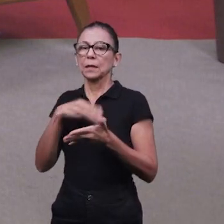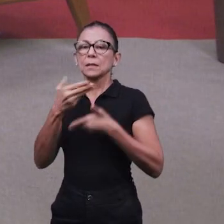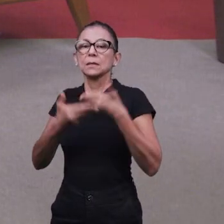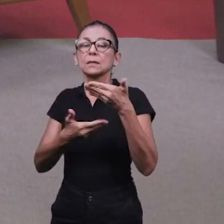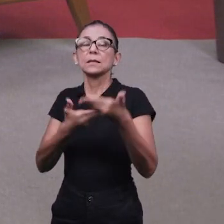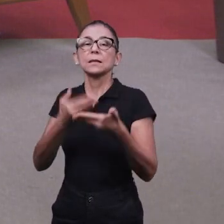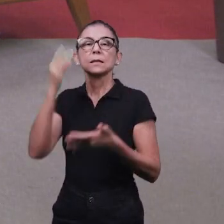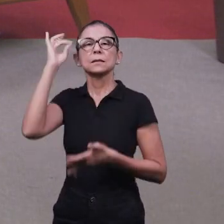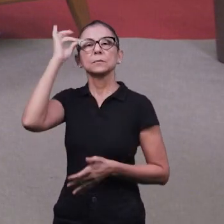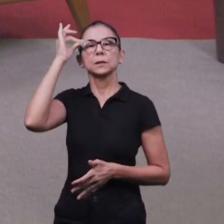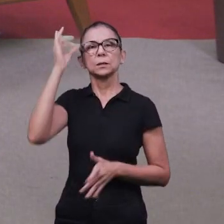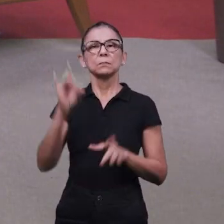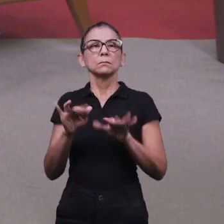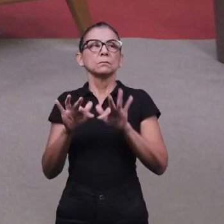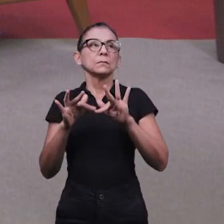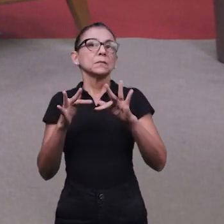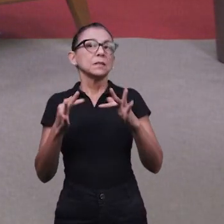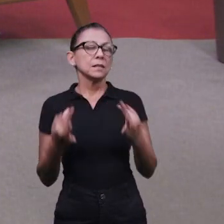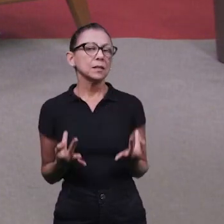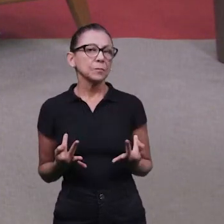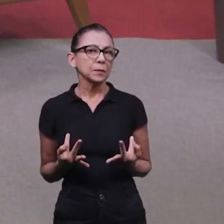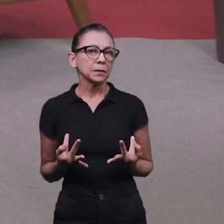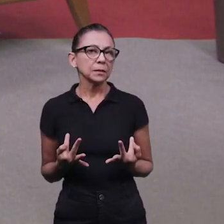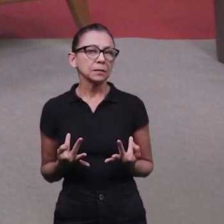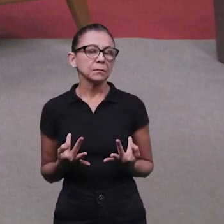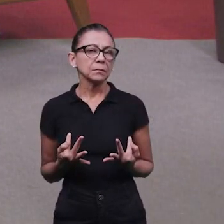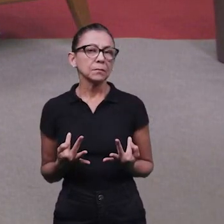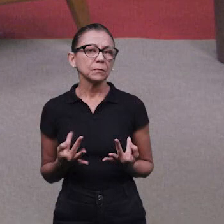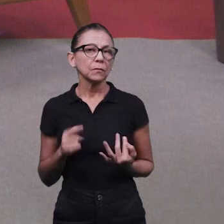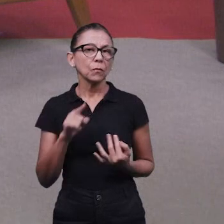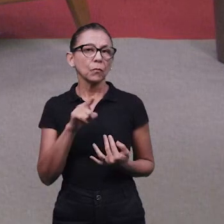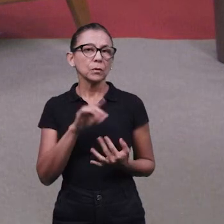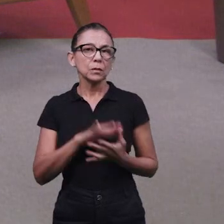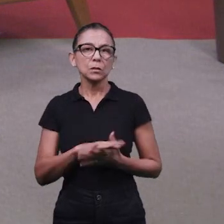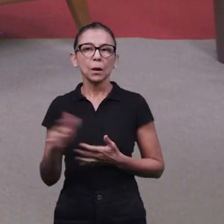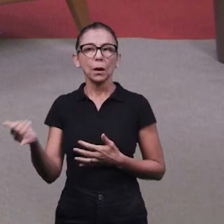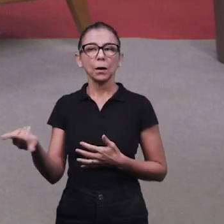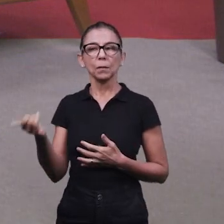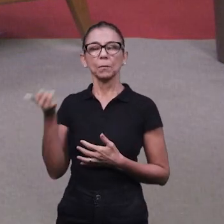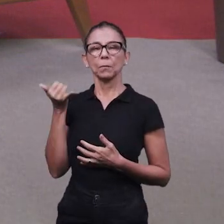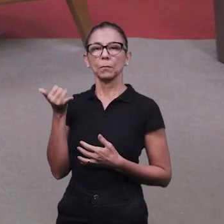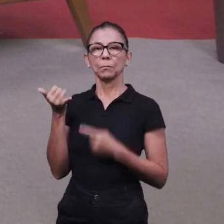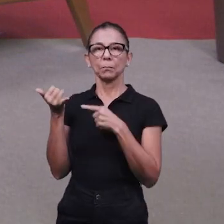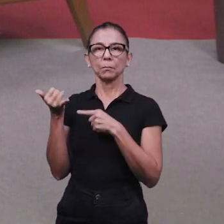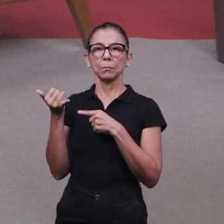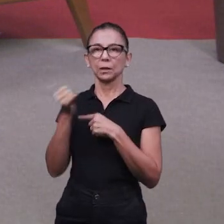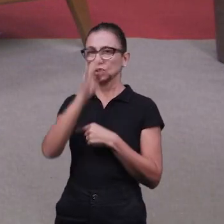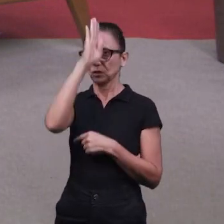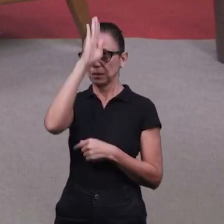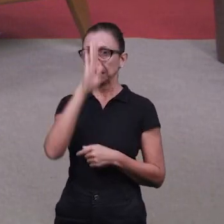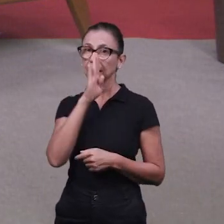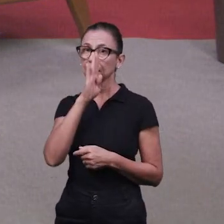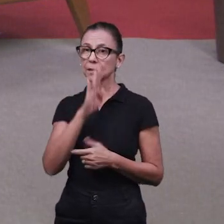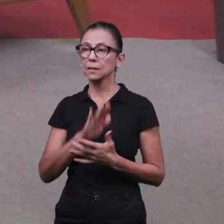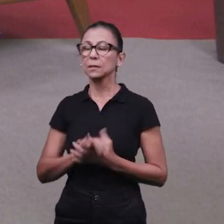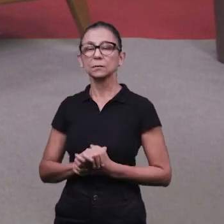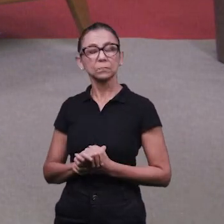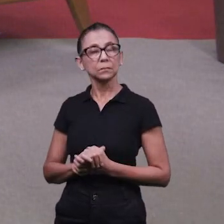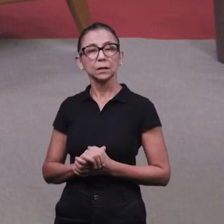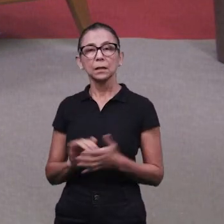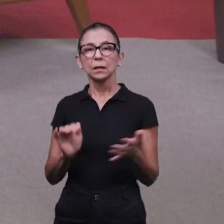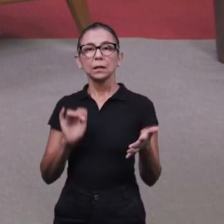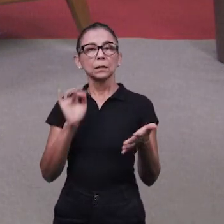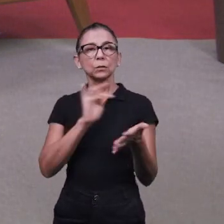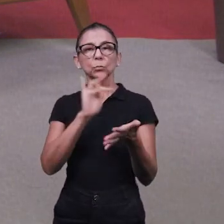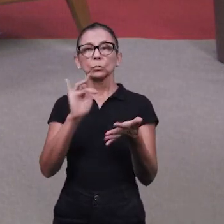l'Église chrétienne Maranatha. Et c'est très simple de participer. Il vous suffit de faire un appel. Regardez, cet appel est gratuit depuis